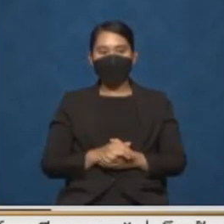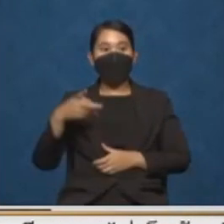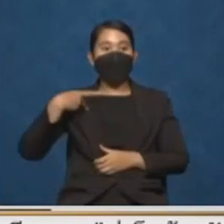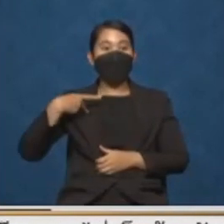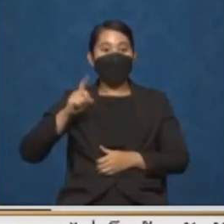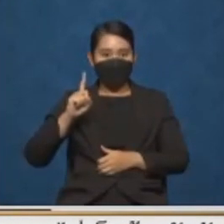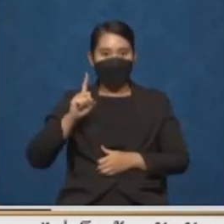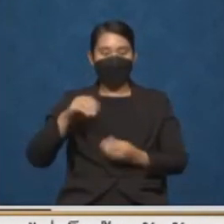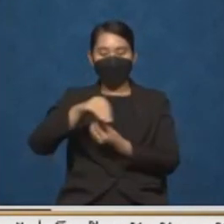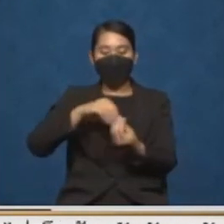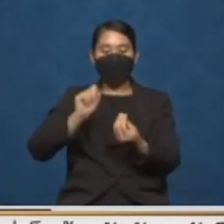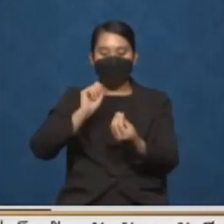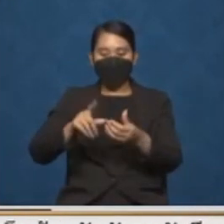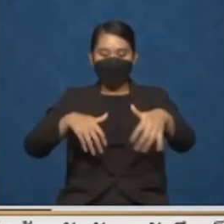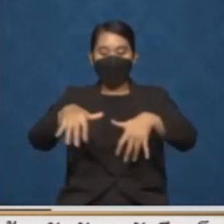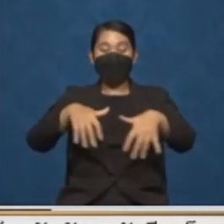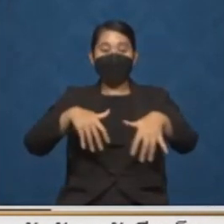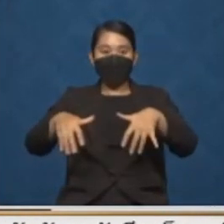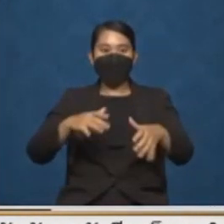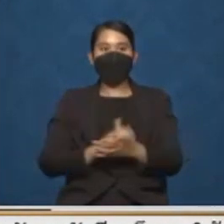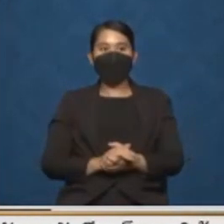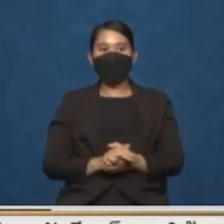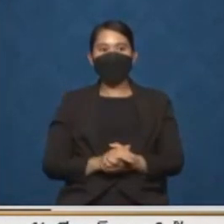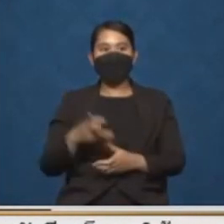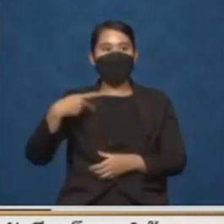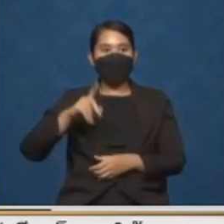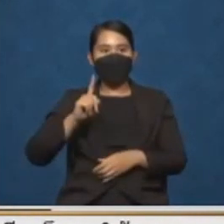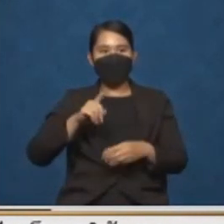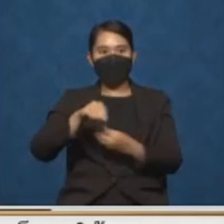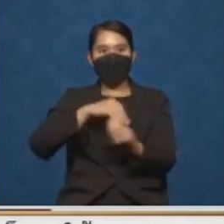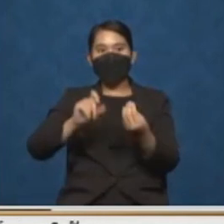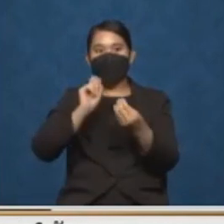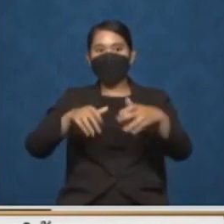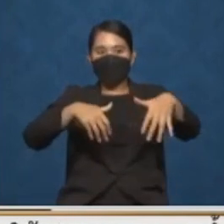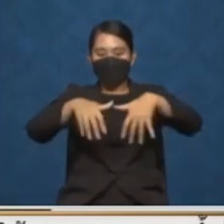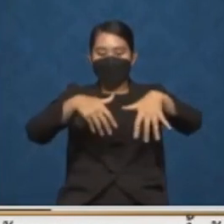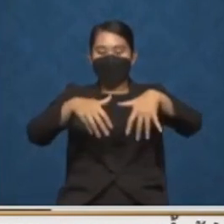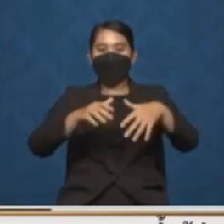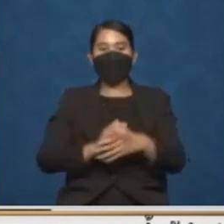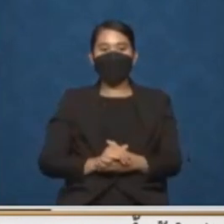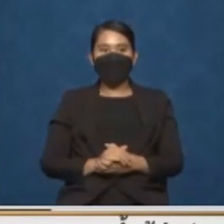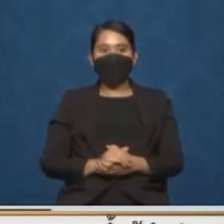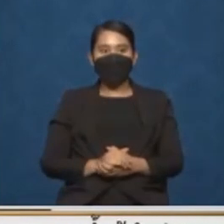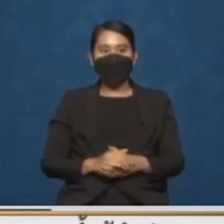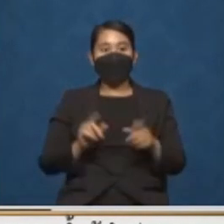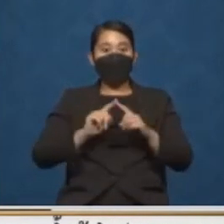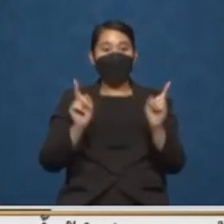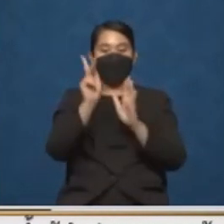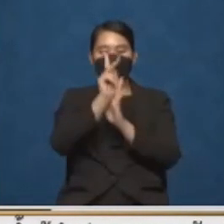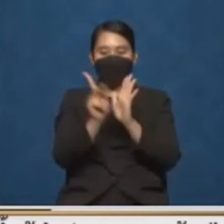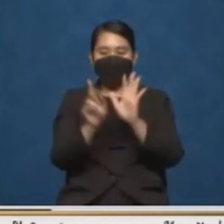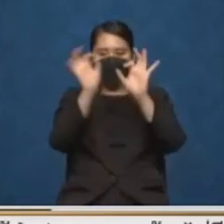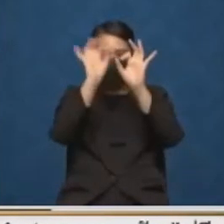ษกิจของประชาชนมากที่สุดเพื่เกิดประโยช์เซติกิกบปชาชนมากทสุดแต่ท่านเขียนในกฎหมายนี้แทบ